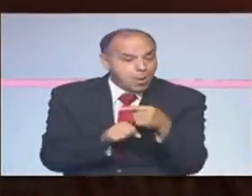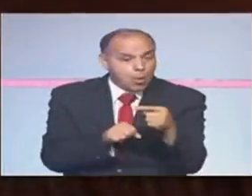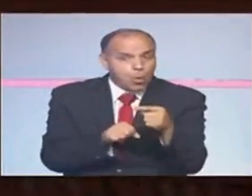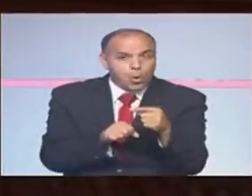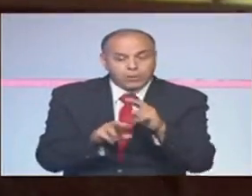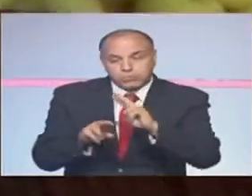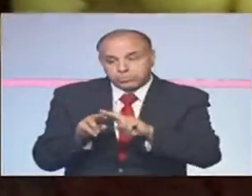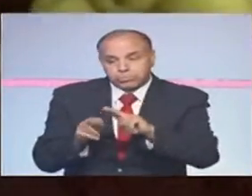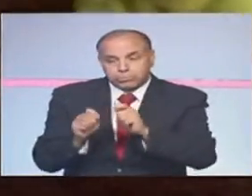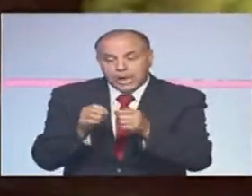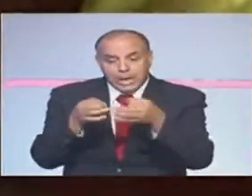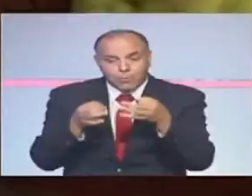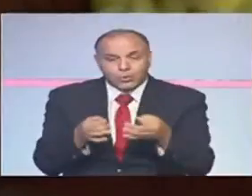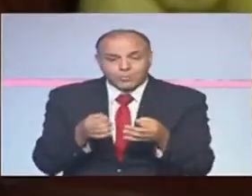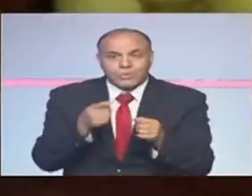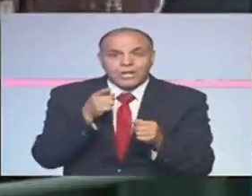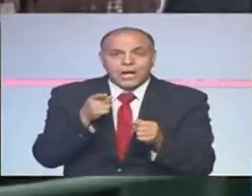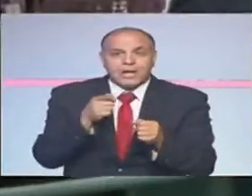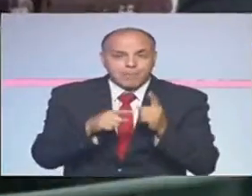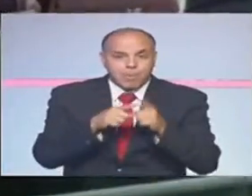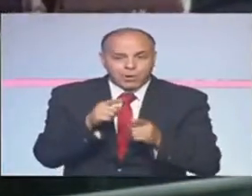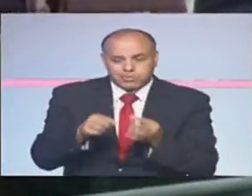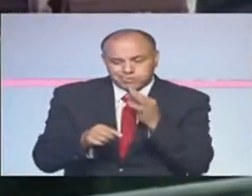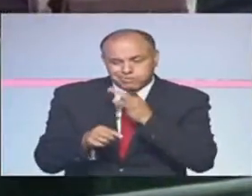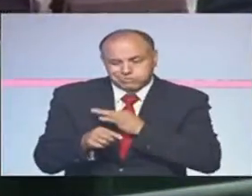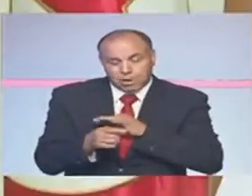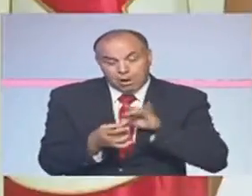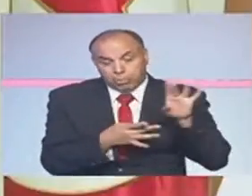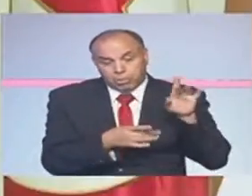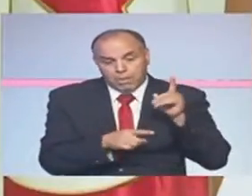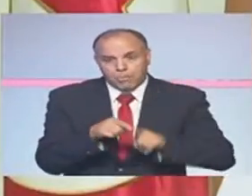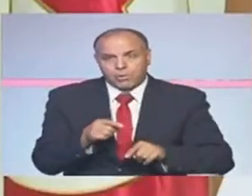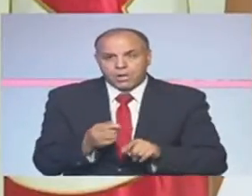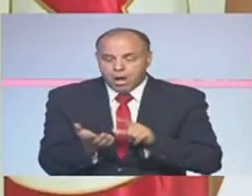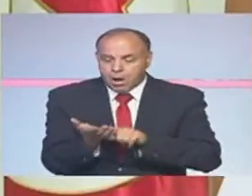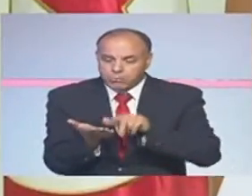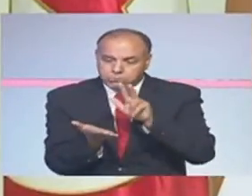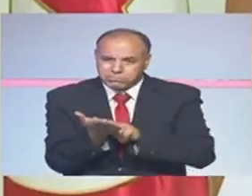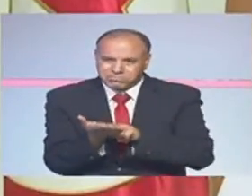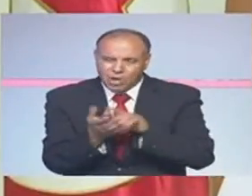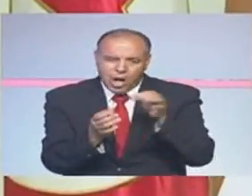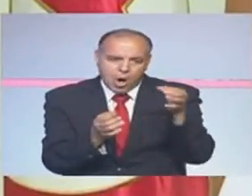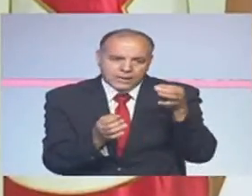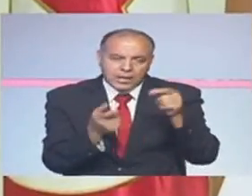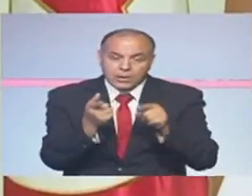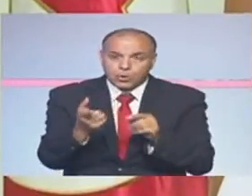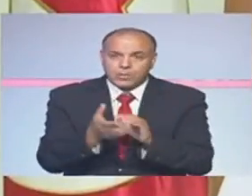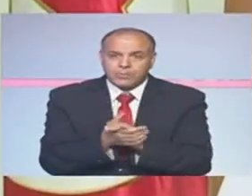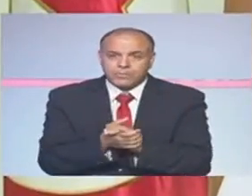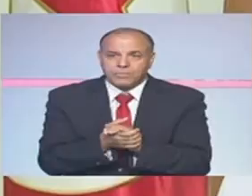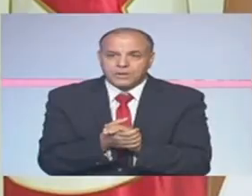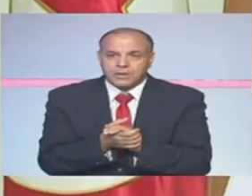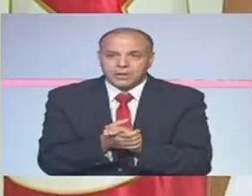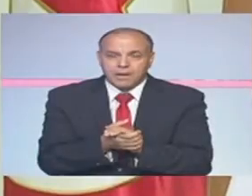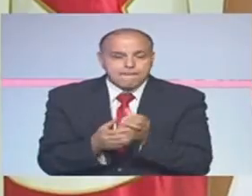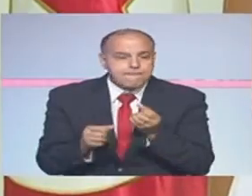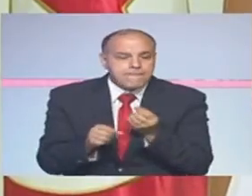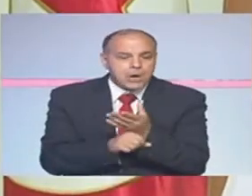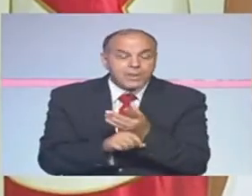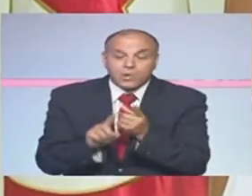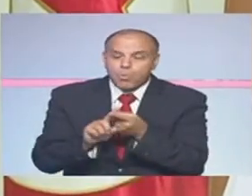التعديليه اللازمه ومنع الاحتكار والمدربه تطبيق هذه هي تشكل يعني جانب معلوماتي